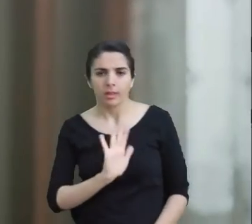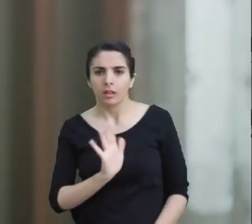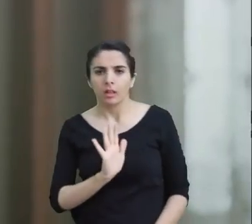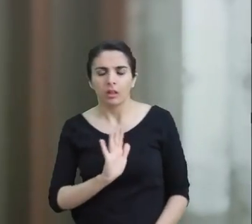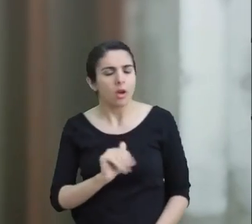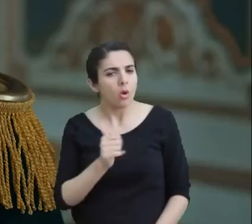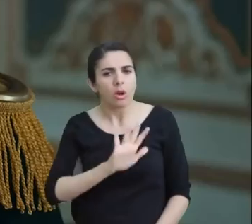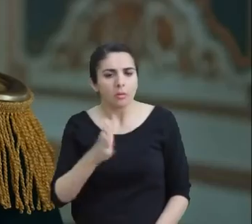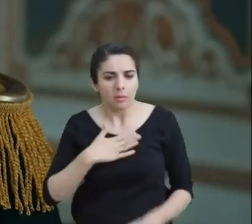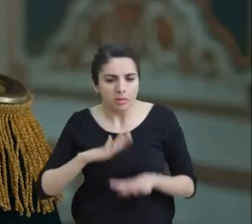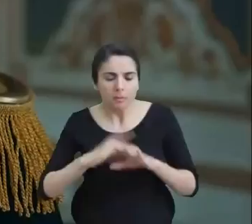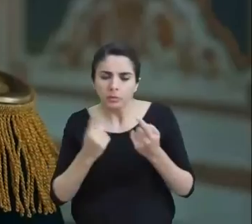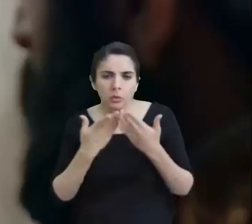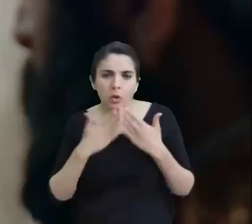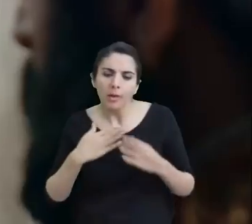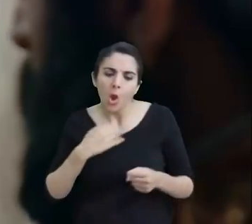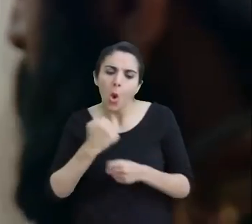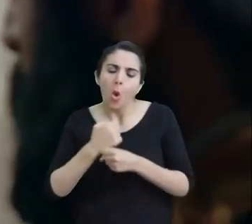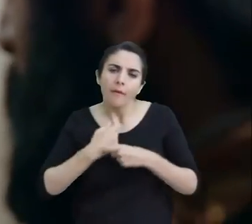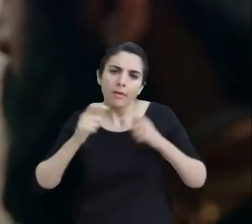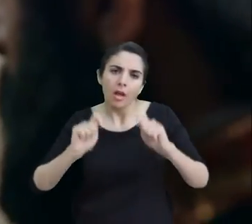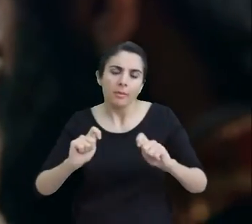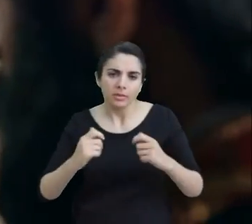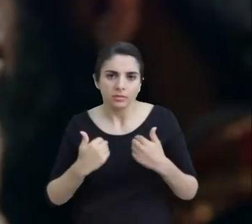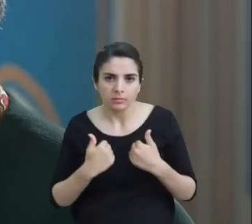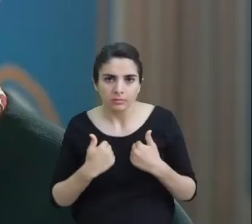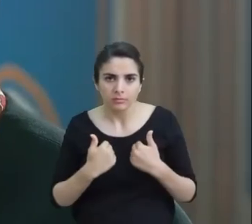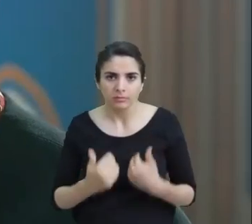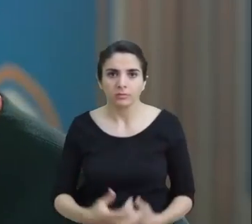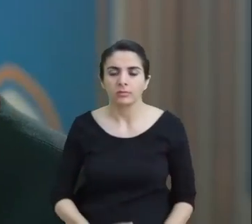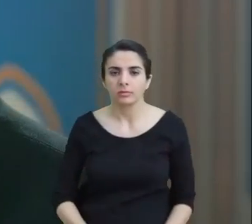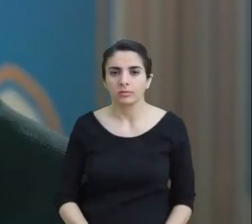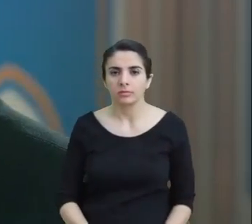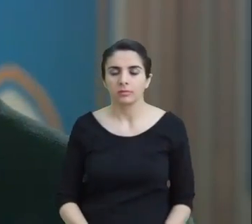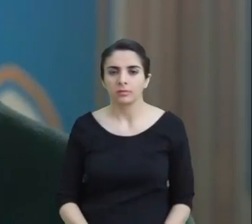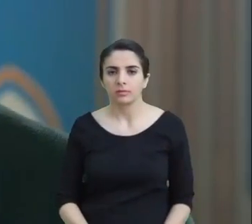ederim. Haşa, ne yaptık? Görevimizi ifa ettik.